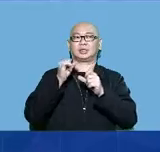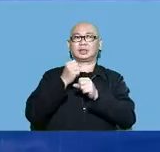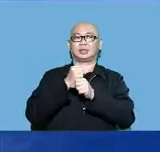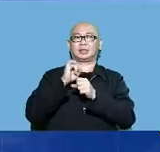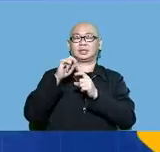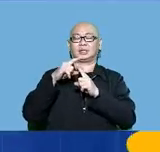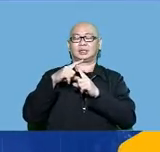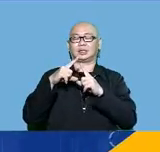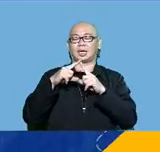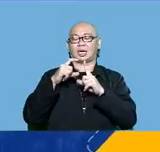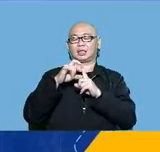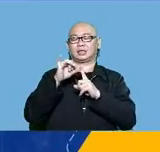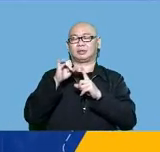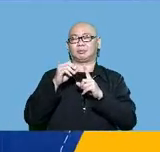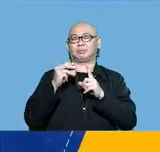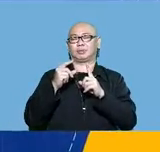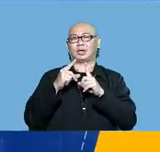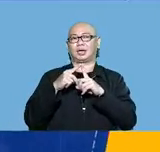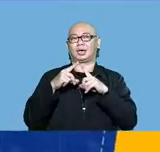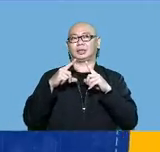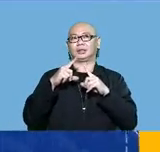Adibrata SEMM,